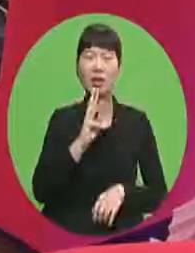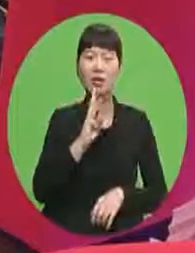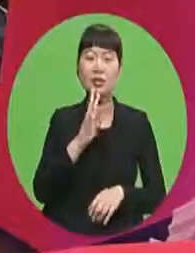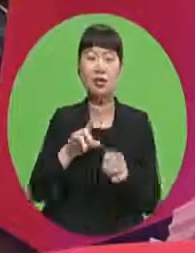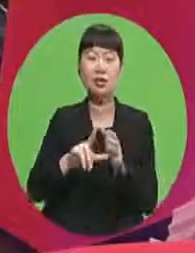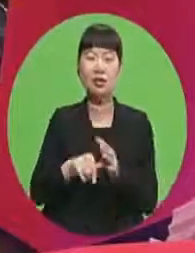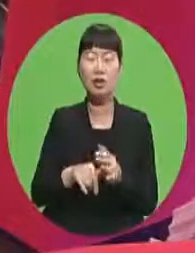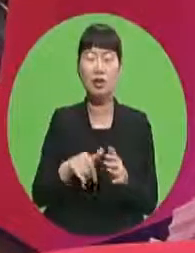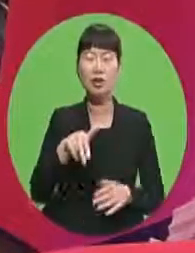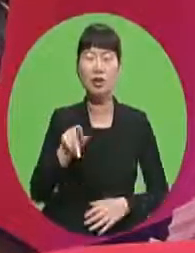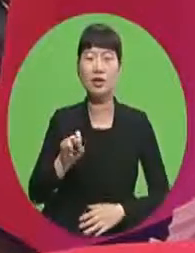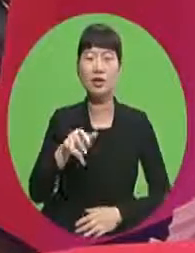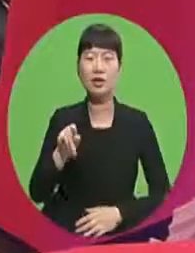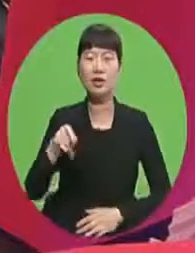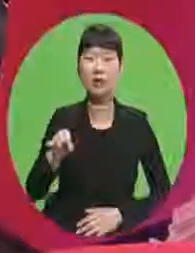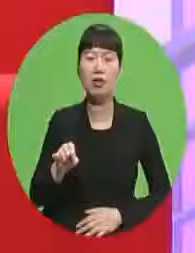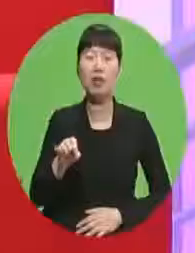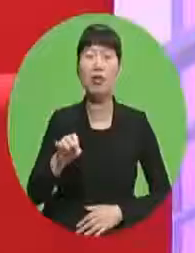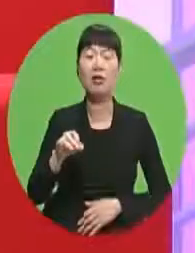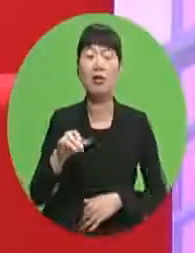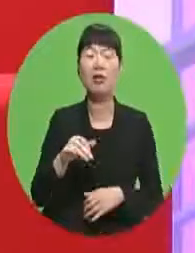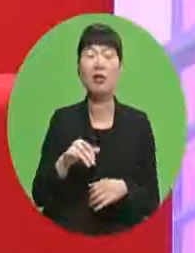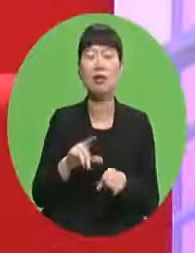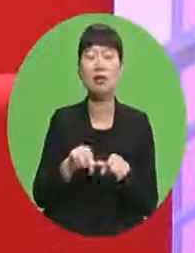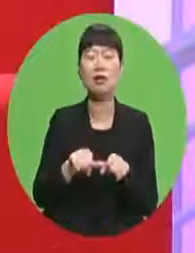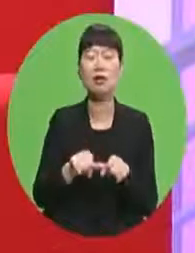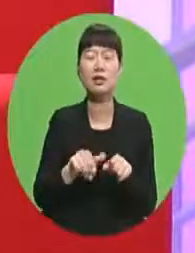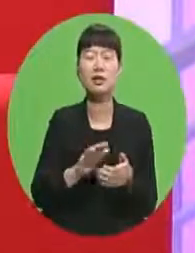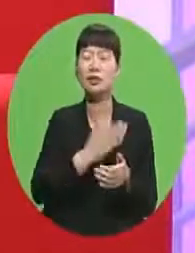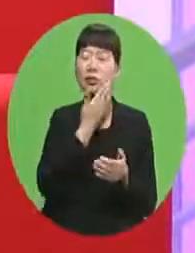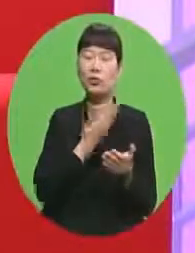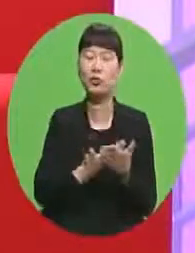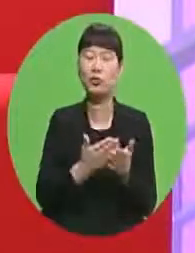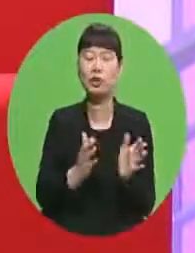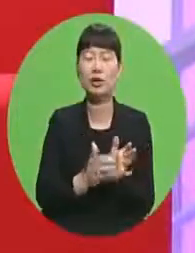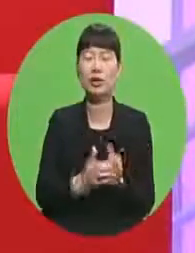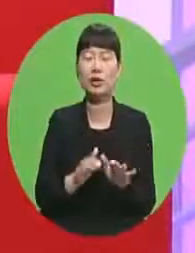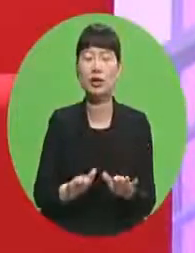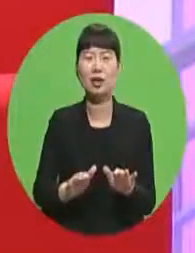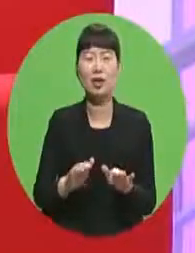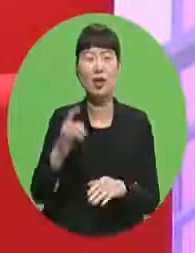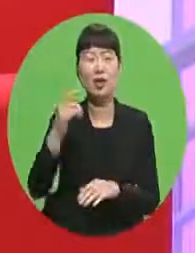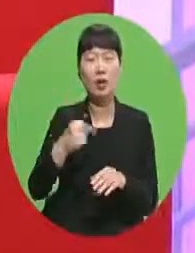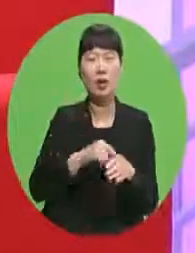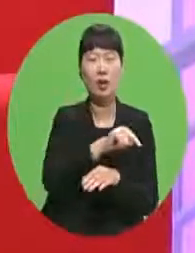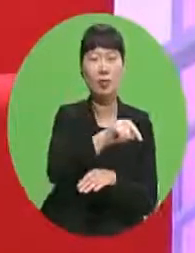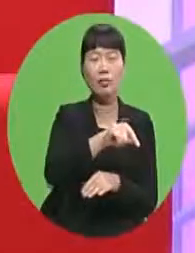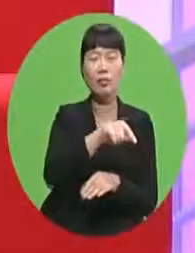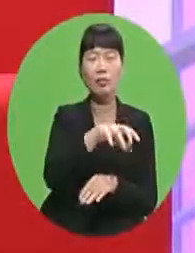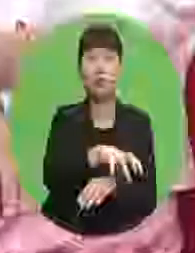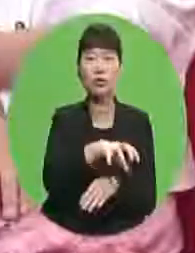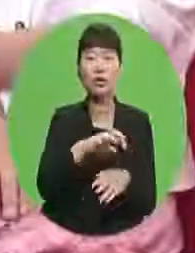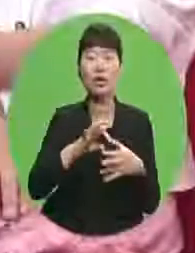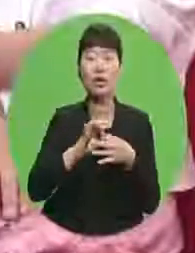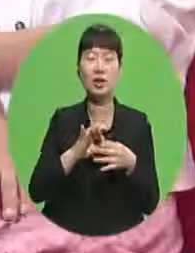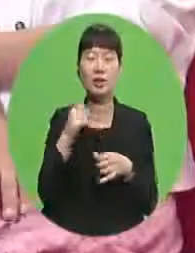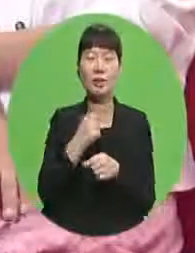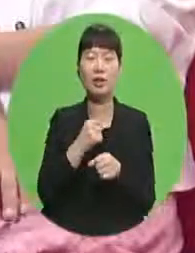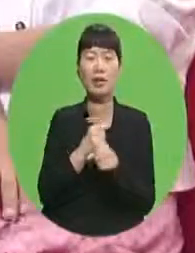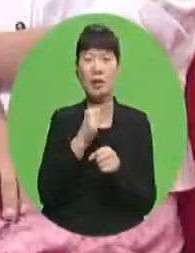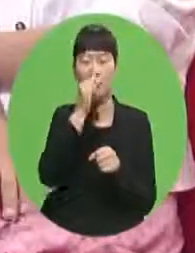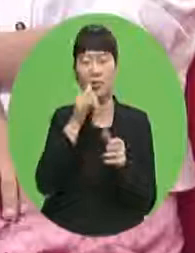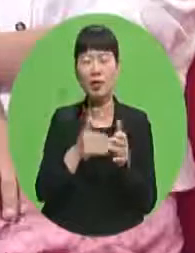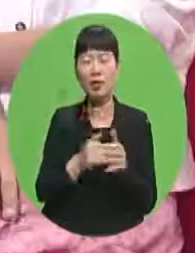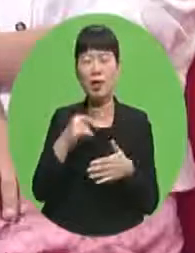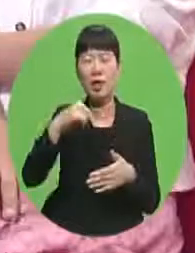되면 정체성 단계인데요. 이때가 참 중요한 시기인데 아이가 이때는요. 외부와의 이제는 관계를 맺어 나가요.